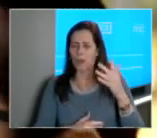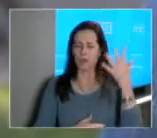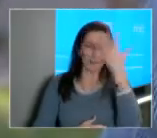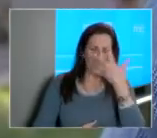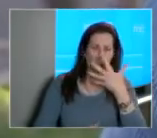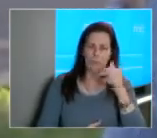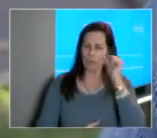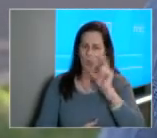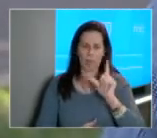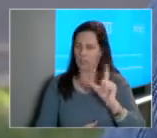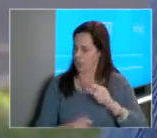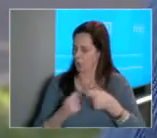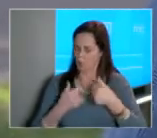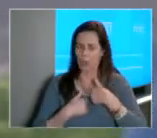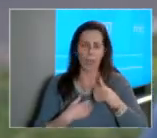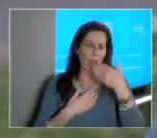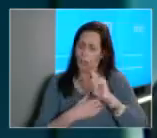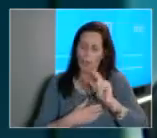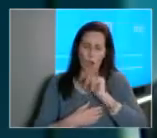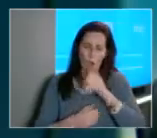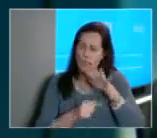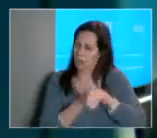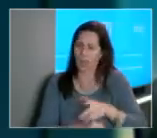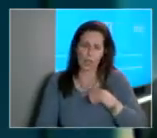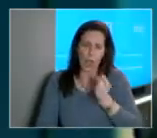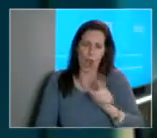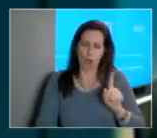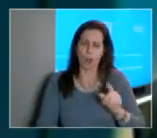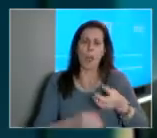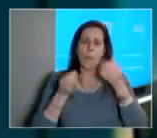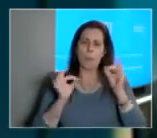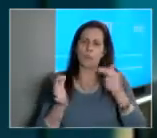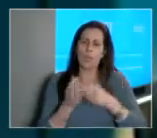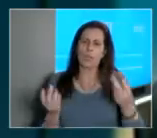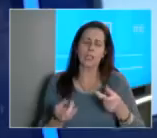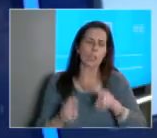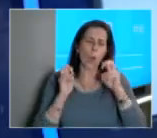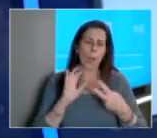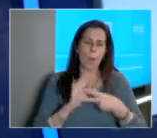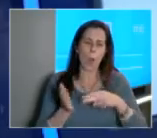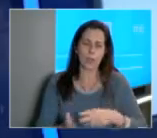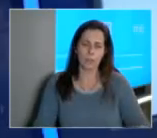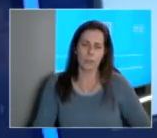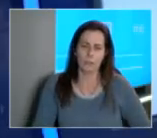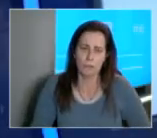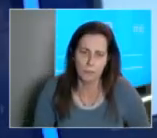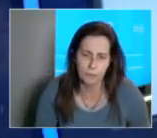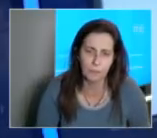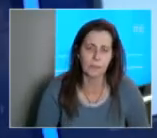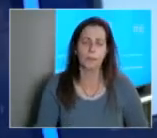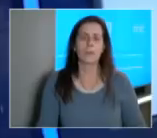הסביבה שלי לא חיה ככה. בסוף אני מסרב לטפח את הדתיות הזאת, במיוחד בשביל צרכים פוליטיים. כן, מסרב לתפח. ומה